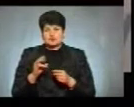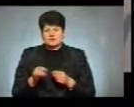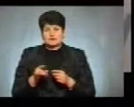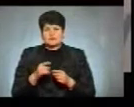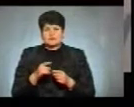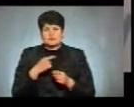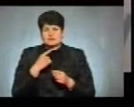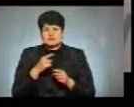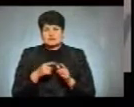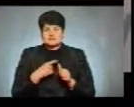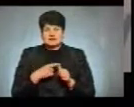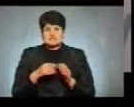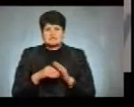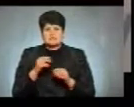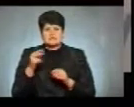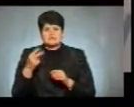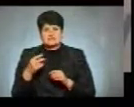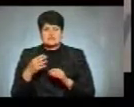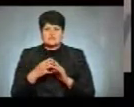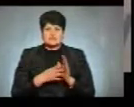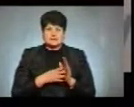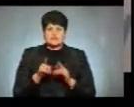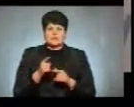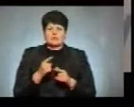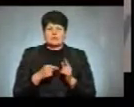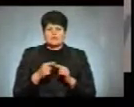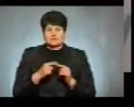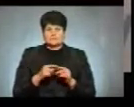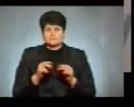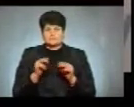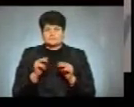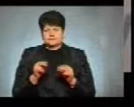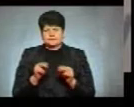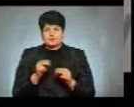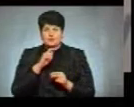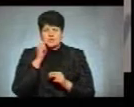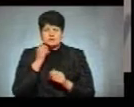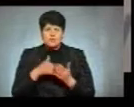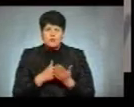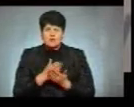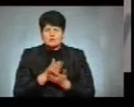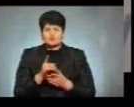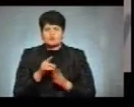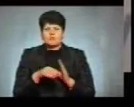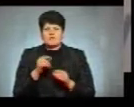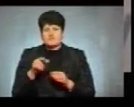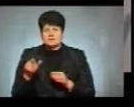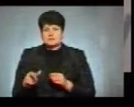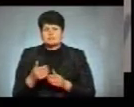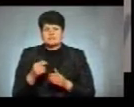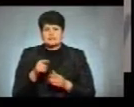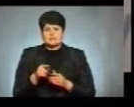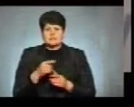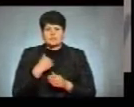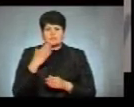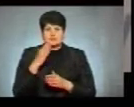«Вибори 2019», за кого голосувати, для того, щоб повернути раціональність в українську політику, для того, щоб виборці перед тим, як голосувати, ознайомлювалися